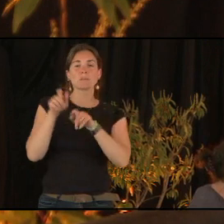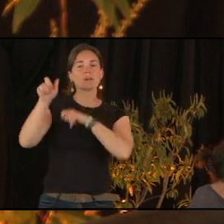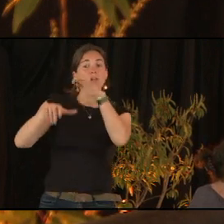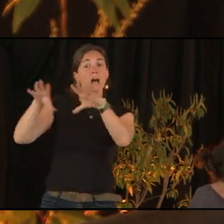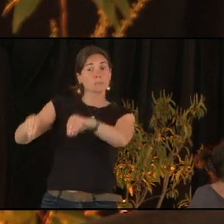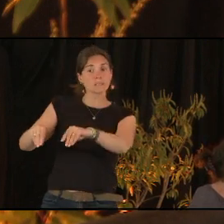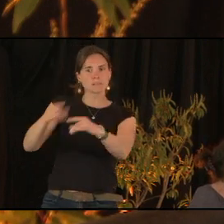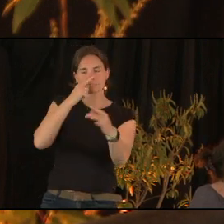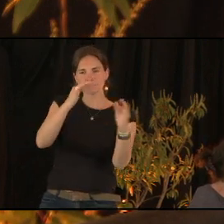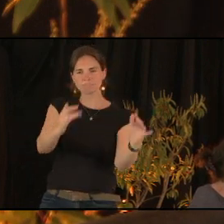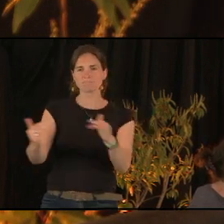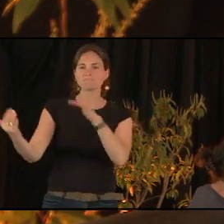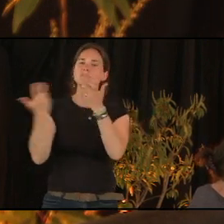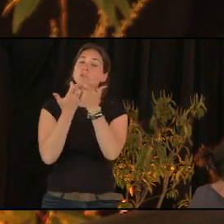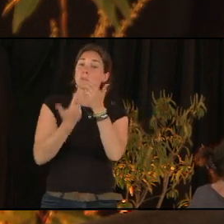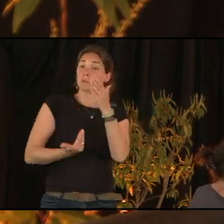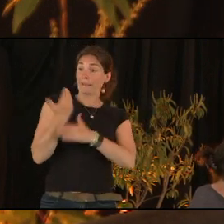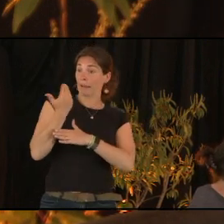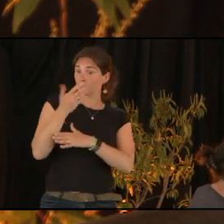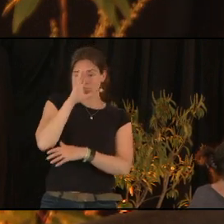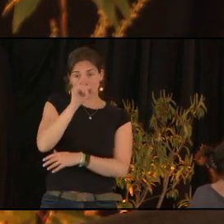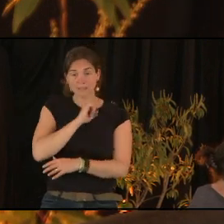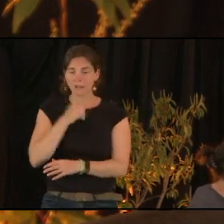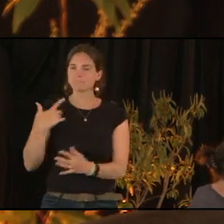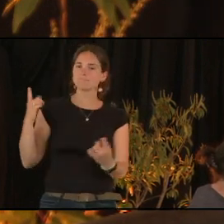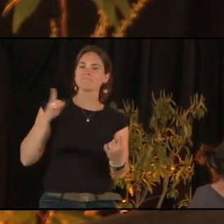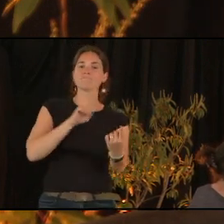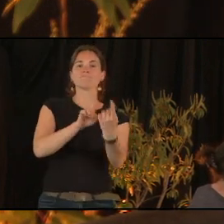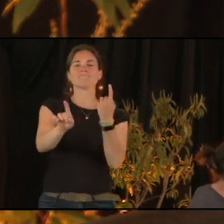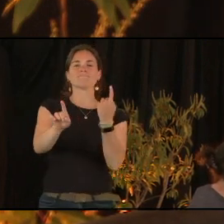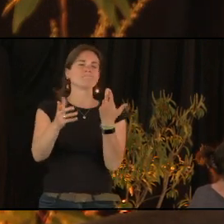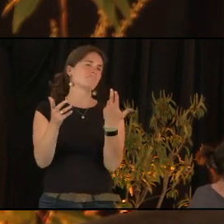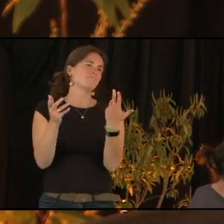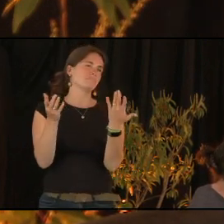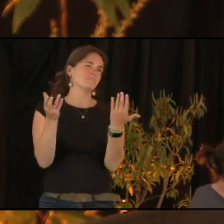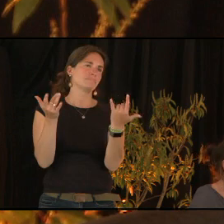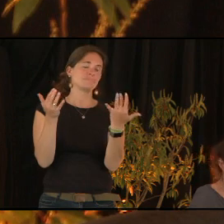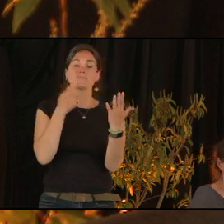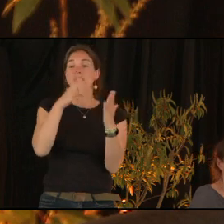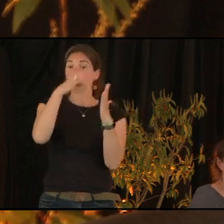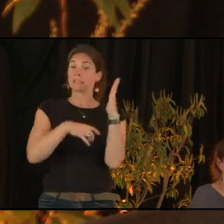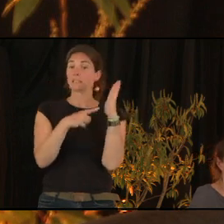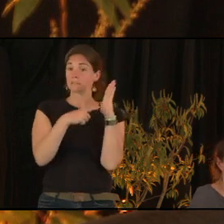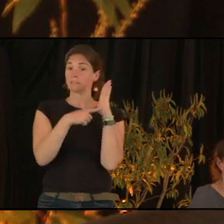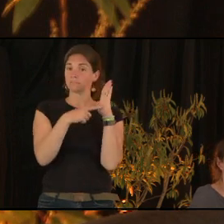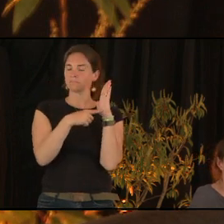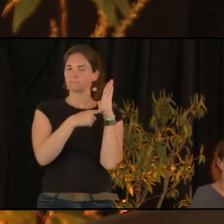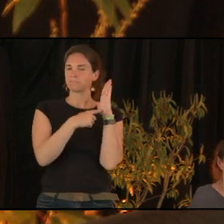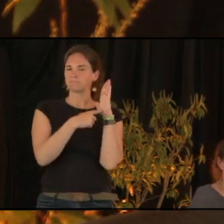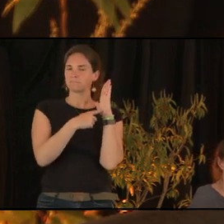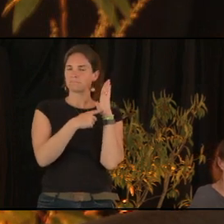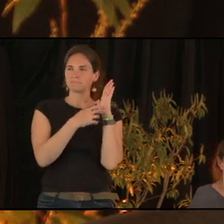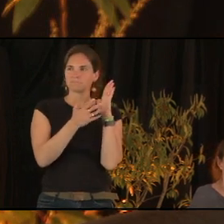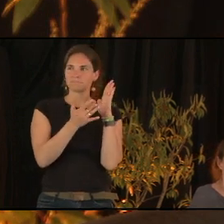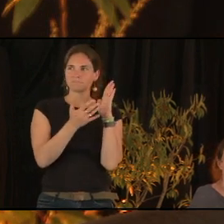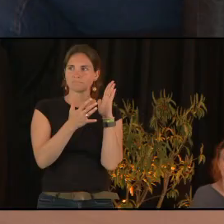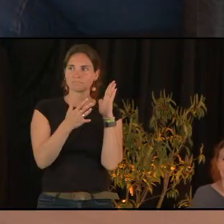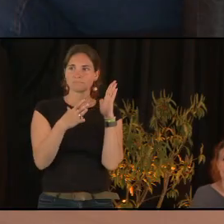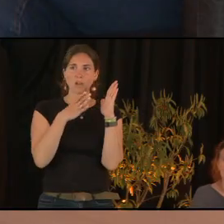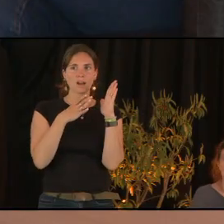habitaient. Et c'est marrant, j'avais une rencontre ce matin. On disait, en fait, il y a beaucoup dans le texte, il y a beaucoup